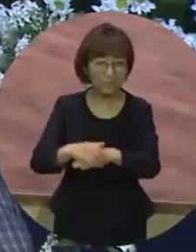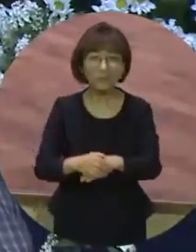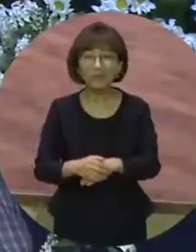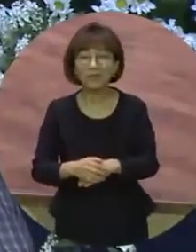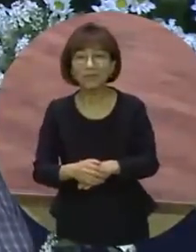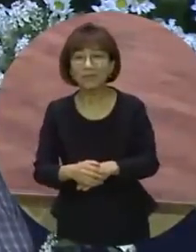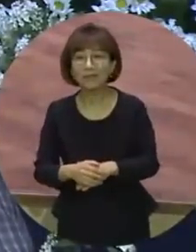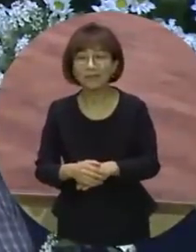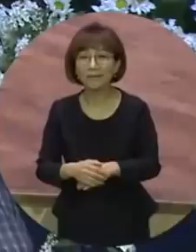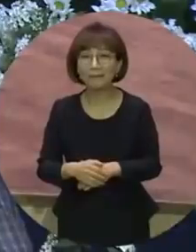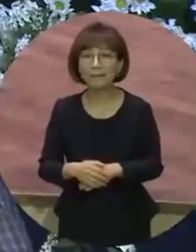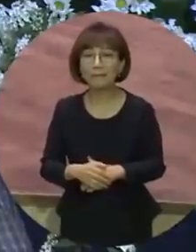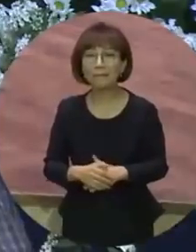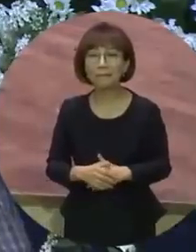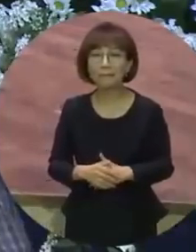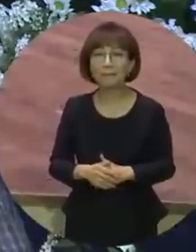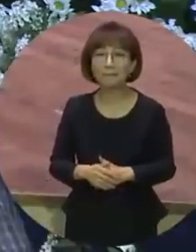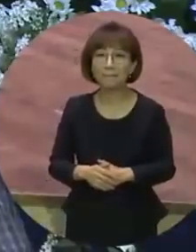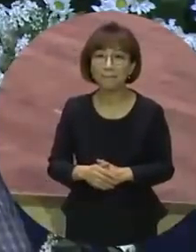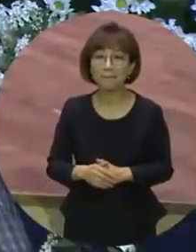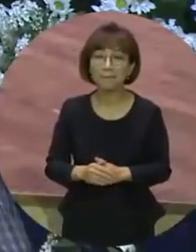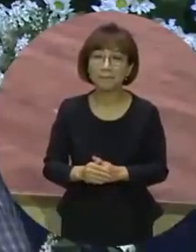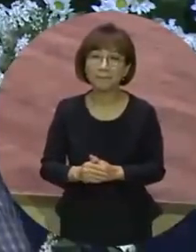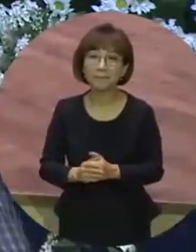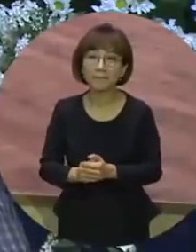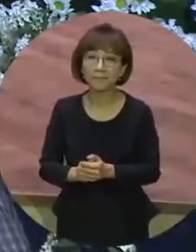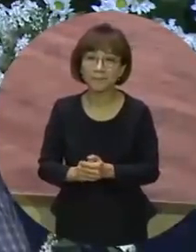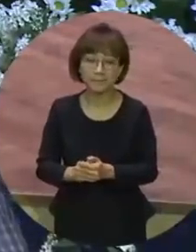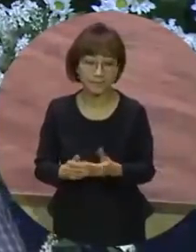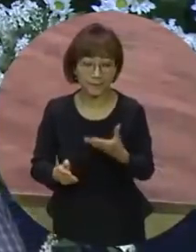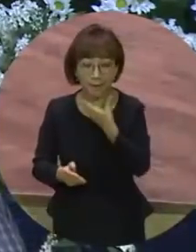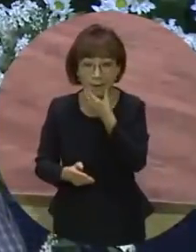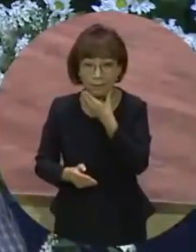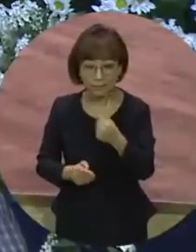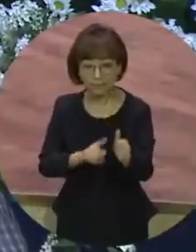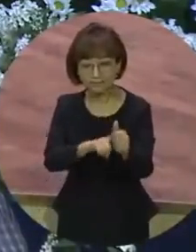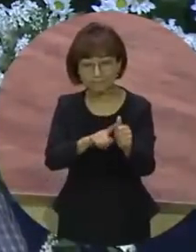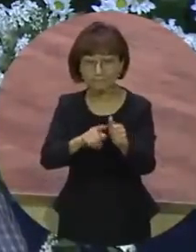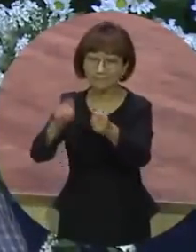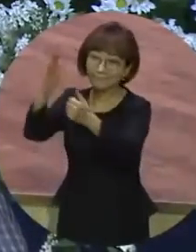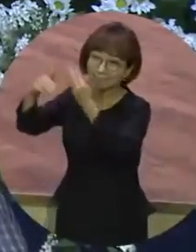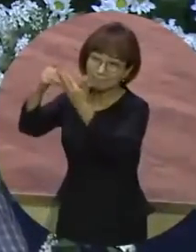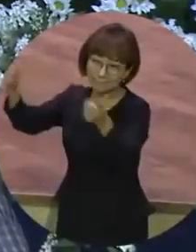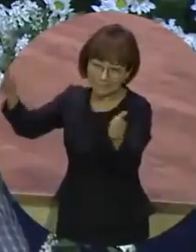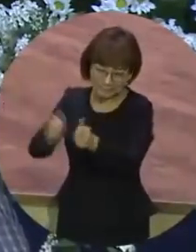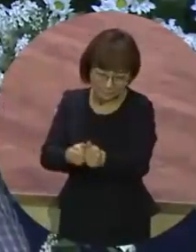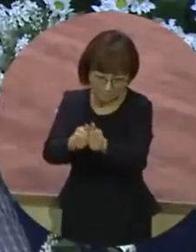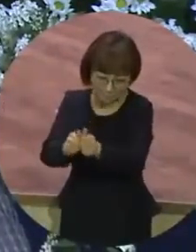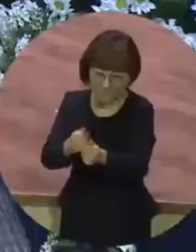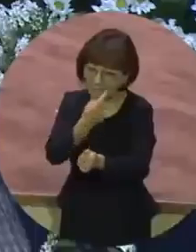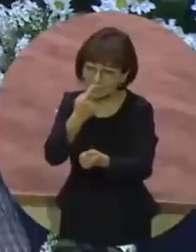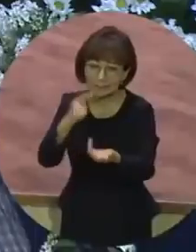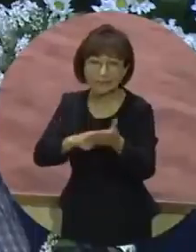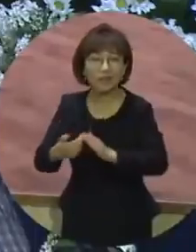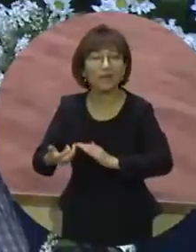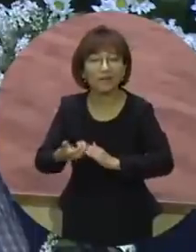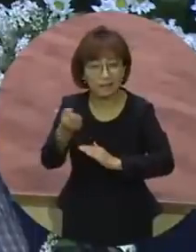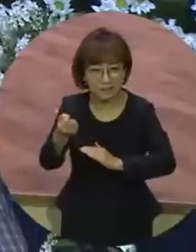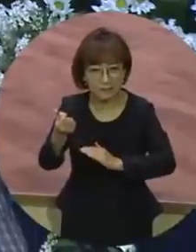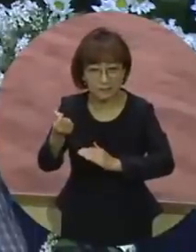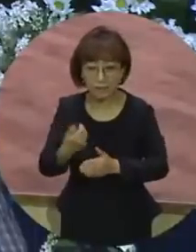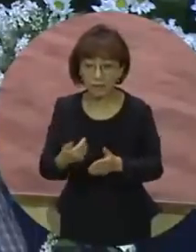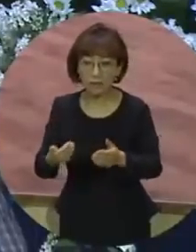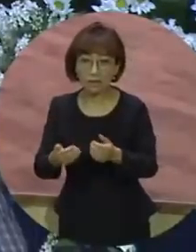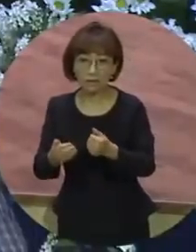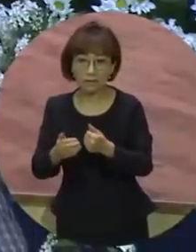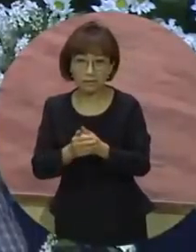아브라함이요 하나님이 함께 하시는 증거를 가진 사람. 불신자가 볼 때도 저분은 하나님의 종이다.